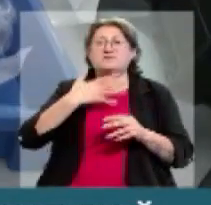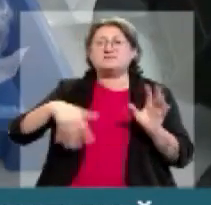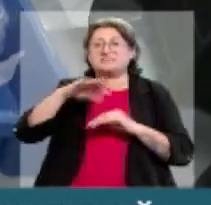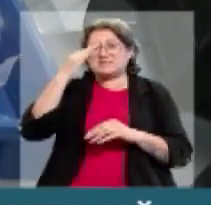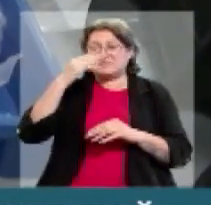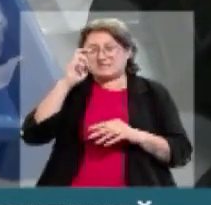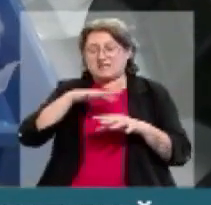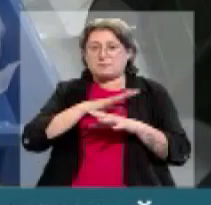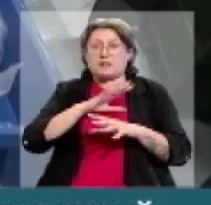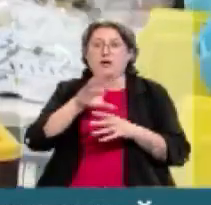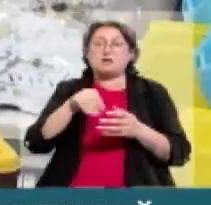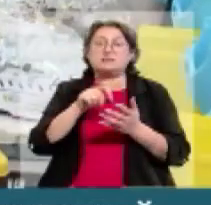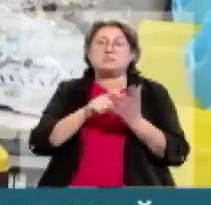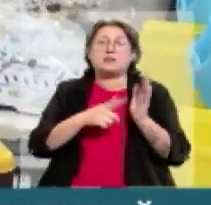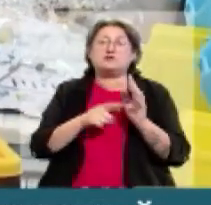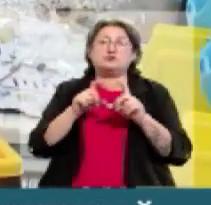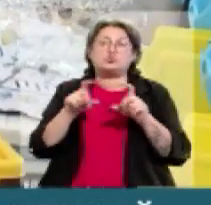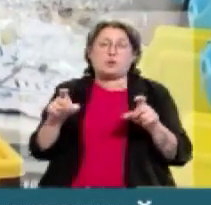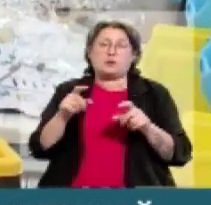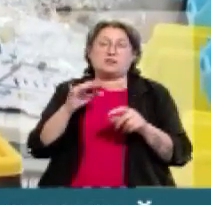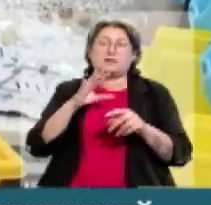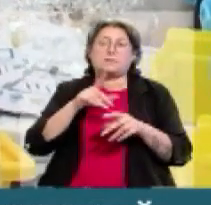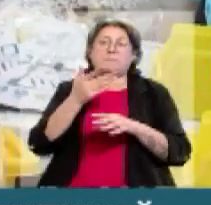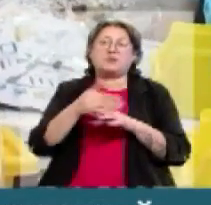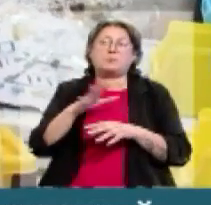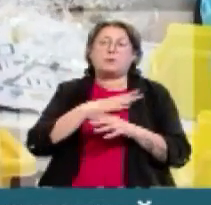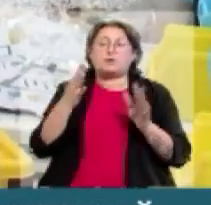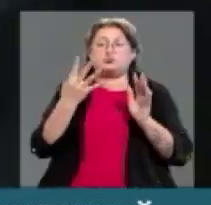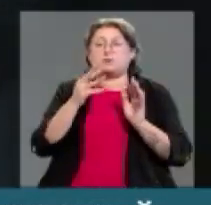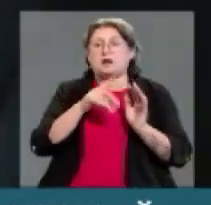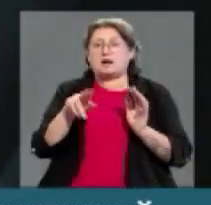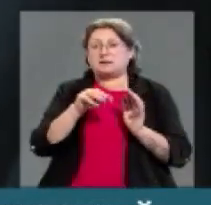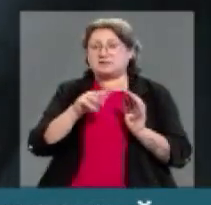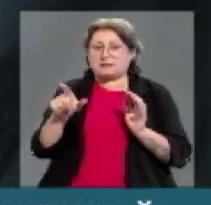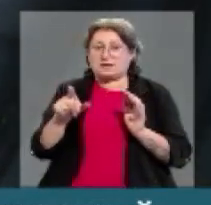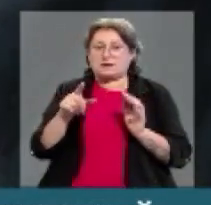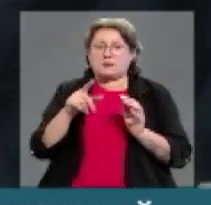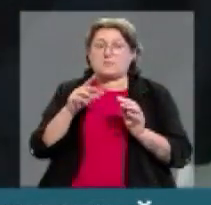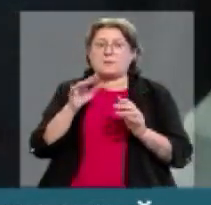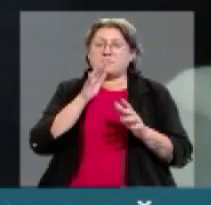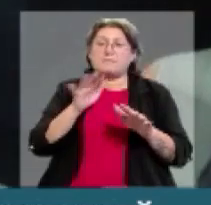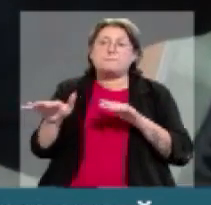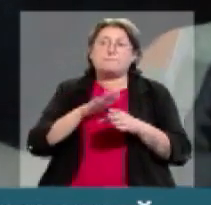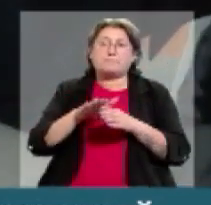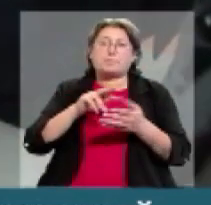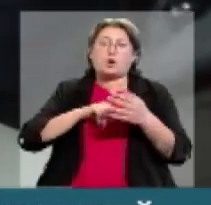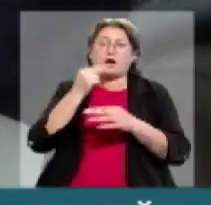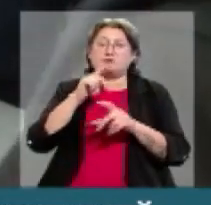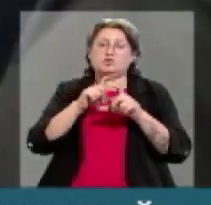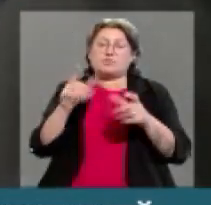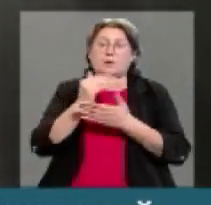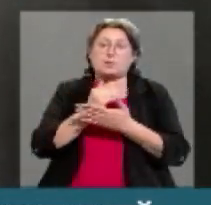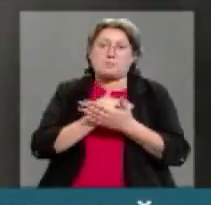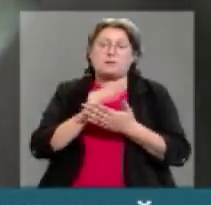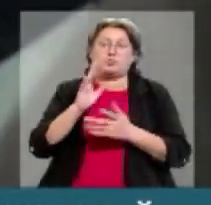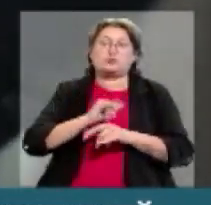стране было оборудовано 17 опорных школ. На их модернизацию было выделено более 4 миллиардов тенге. По мере реализации проекта количество школ в